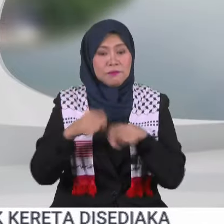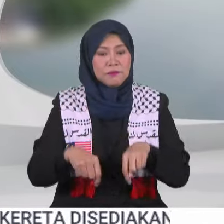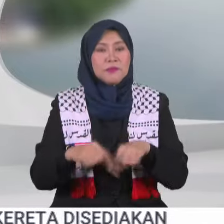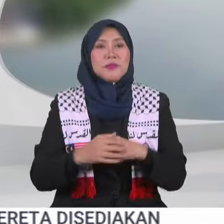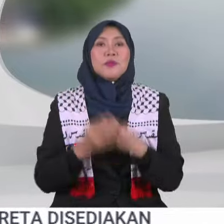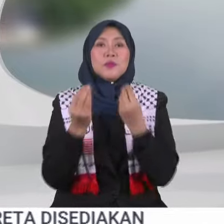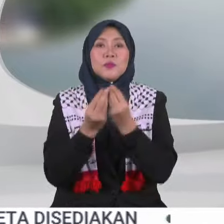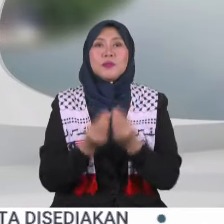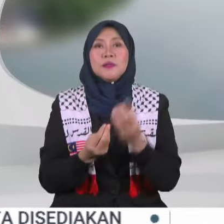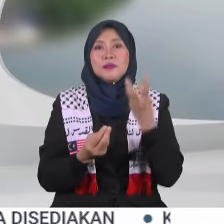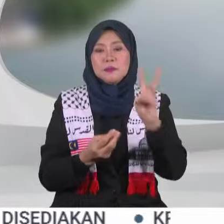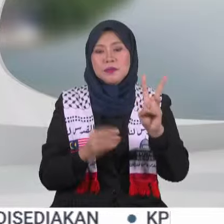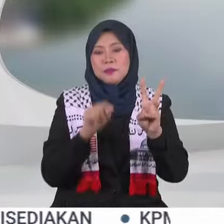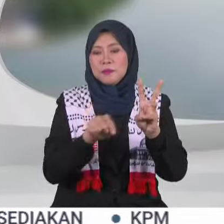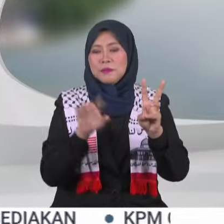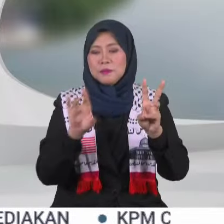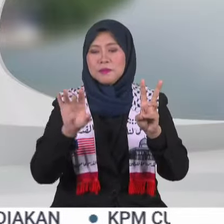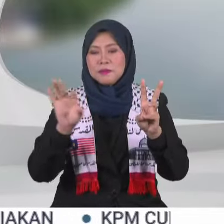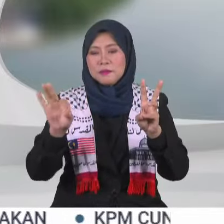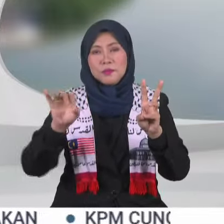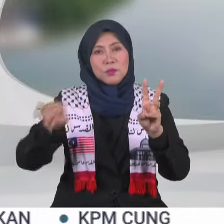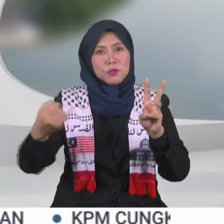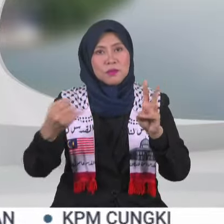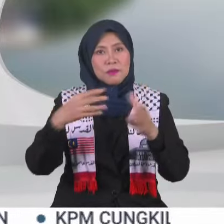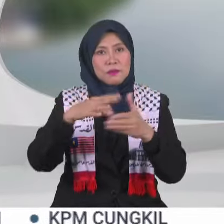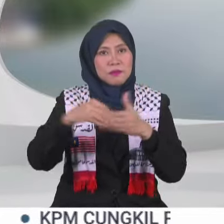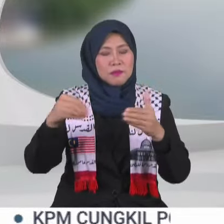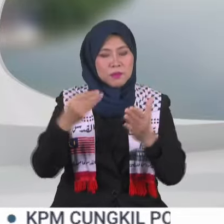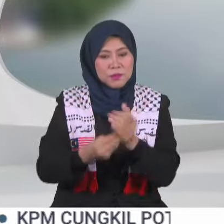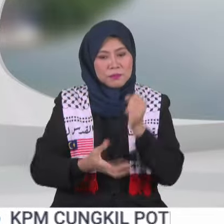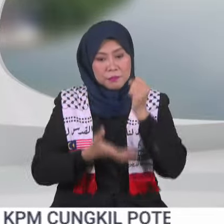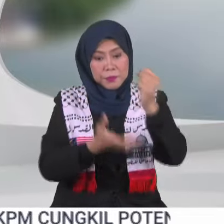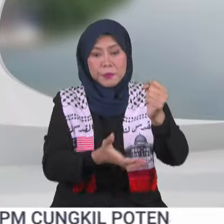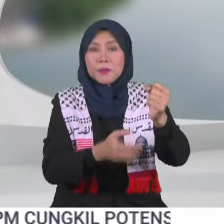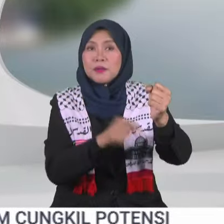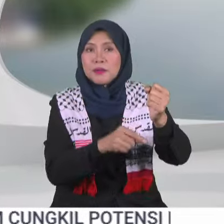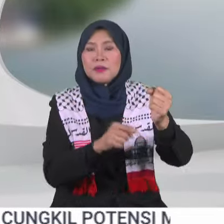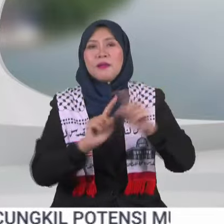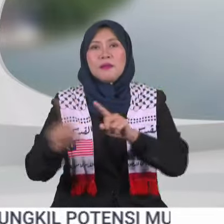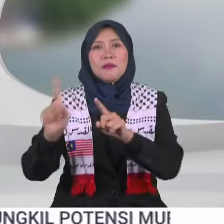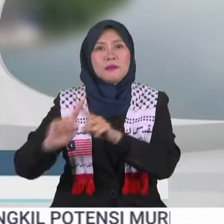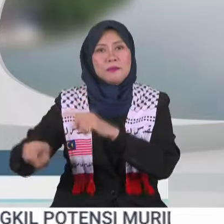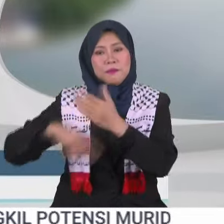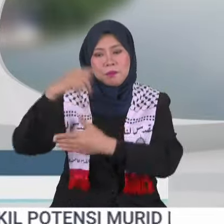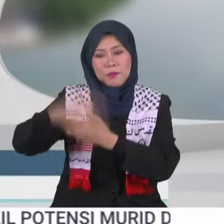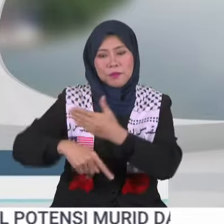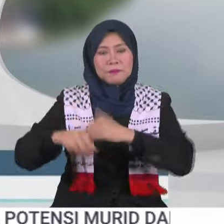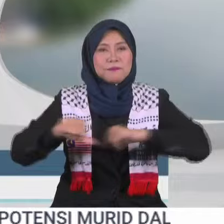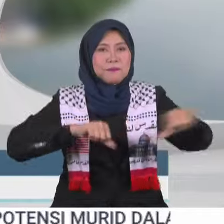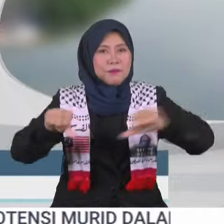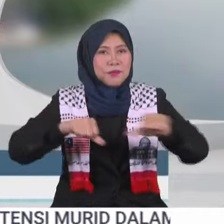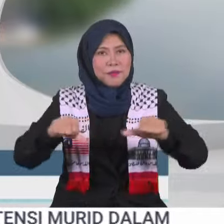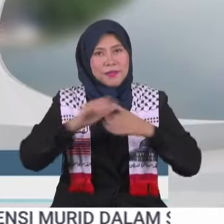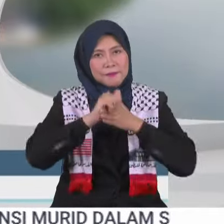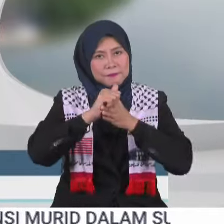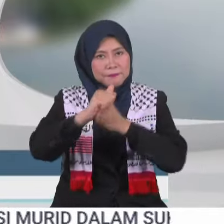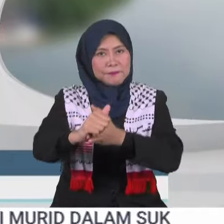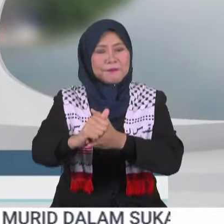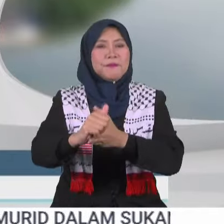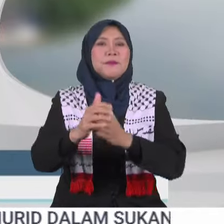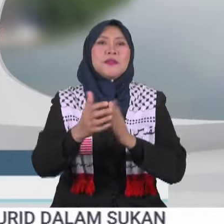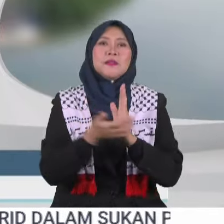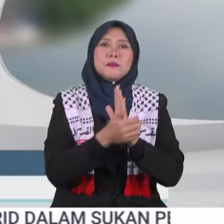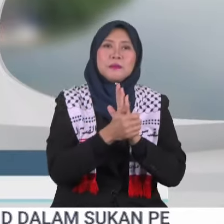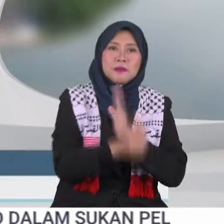itu, 16.89 juta ringgit diperuntukkan untuk melaksana pelbagai program dan aktiviti kepimpinan,